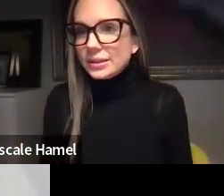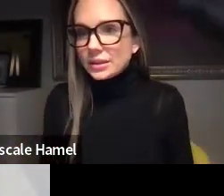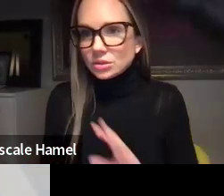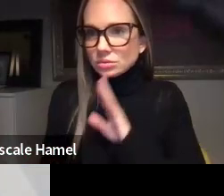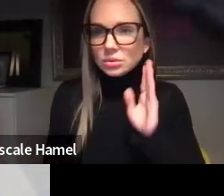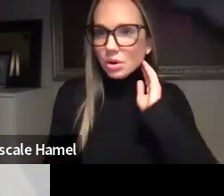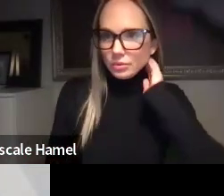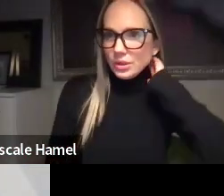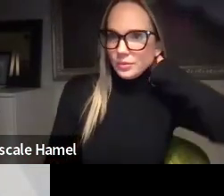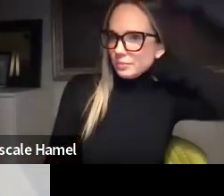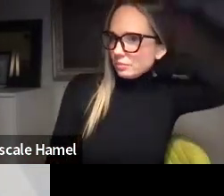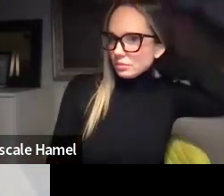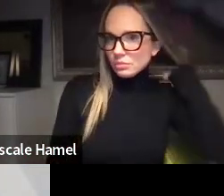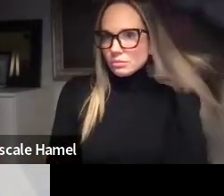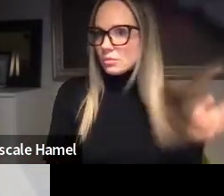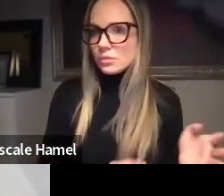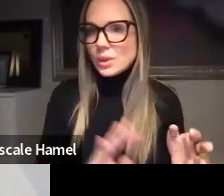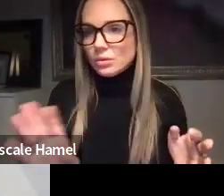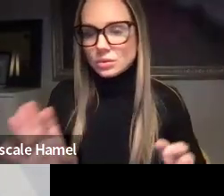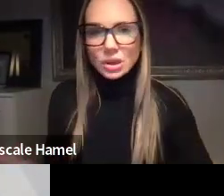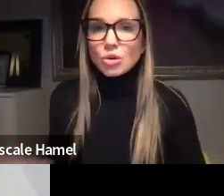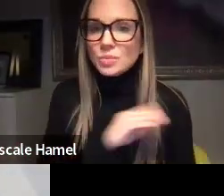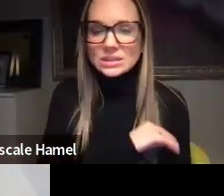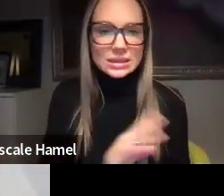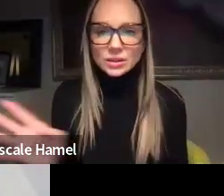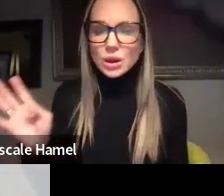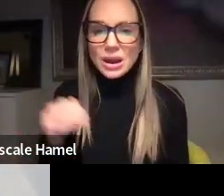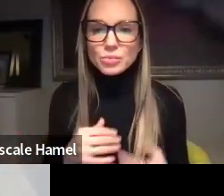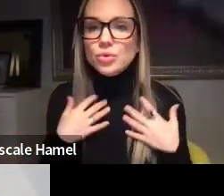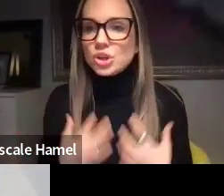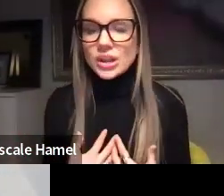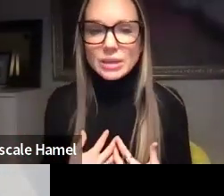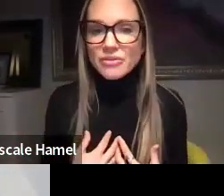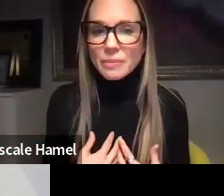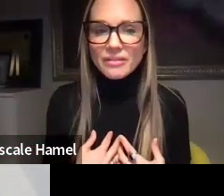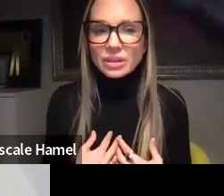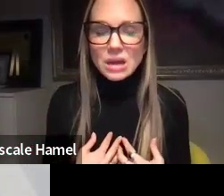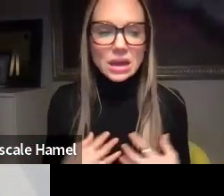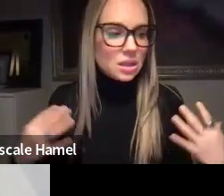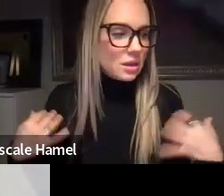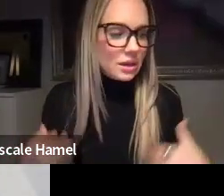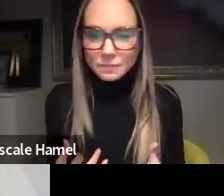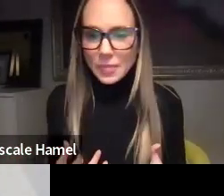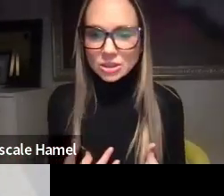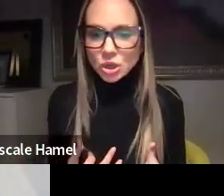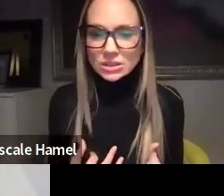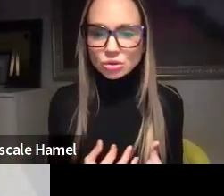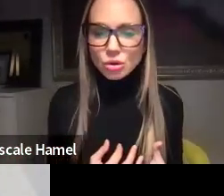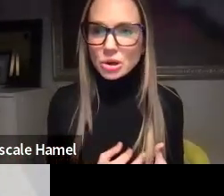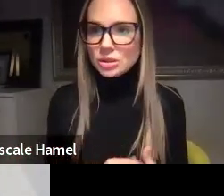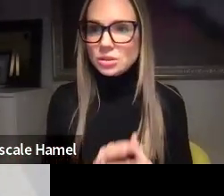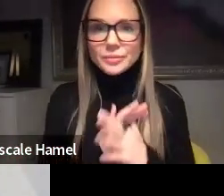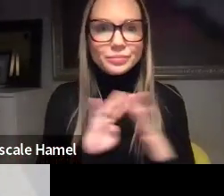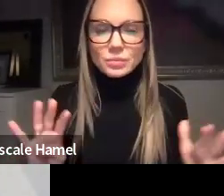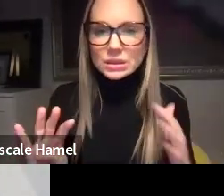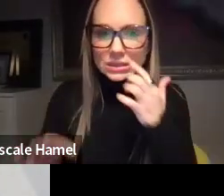qui est ce qu'elle était, là. Non, non. OK, on coupe l'étiquette, on n'en parle plus. Le chandail me fait parfaitement. Les mensurations